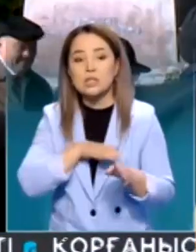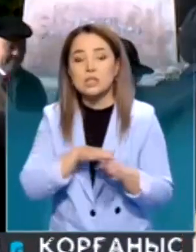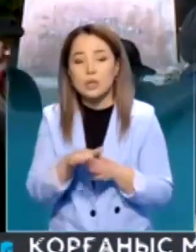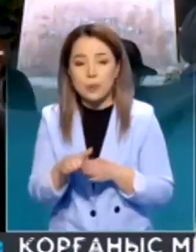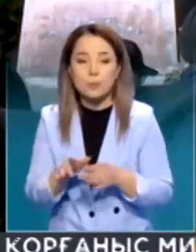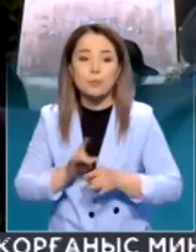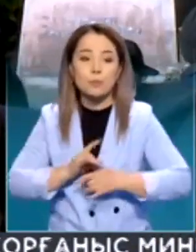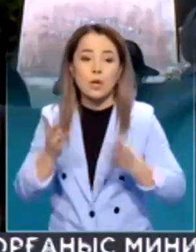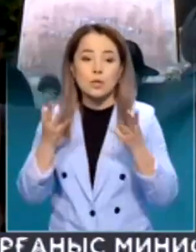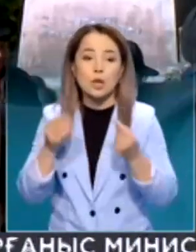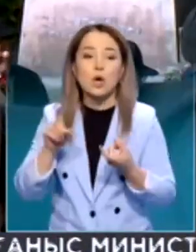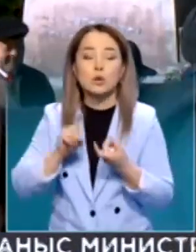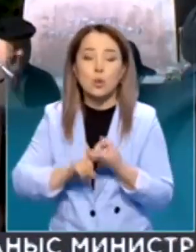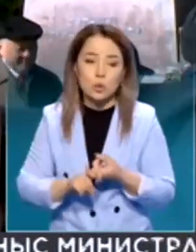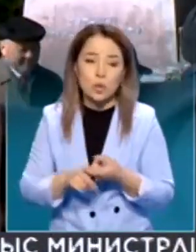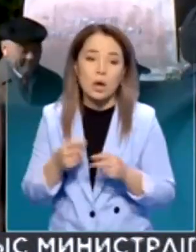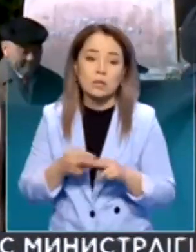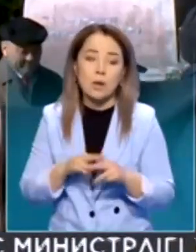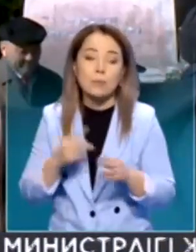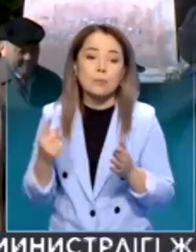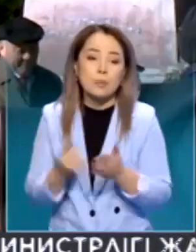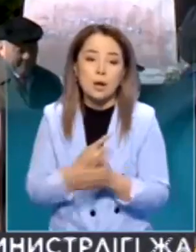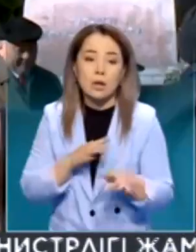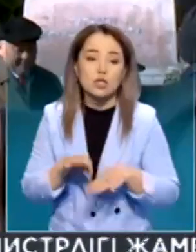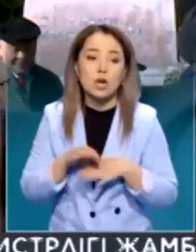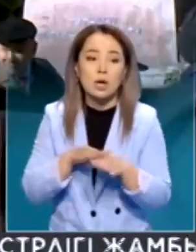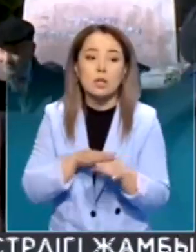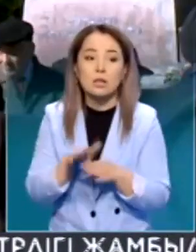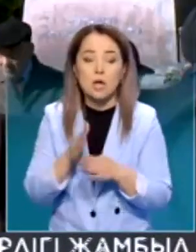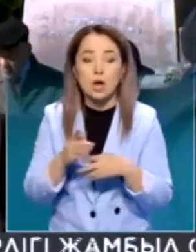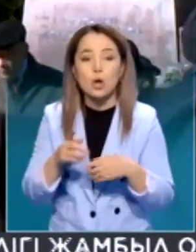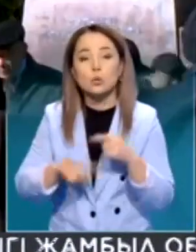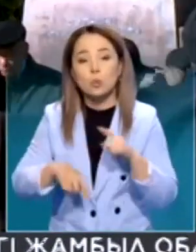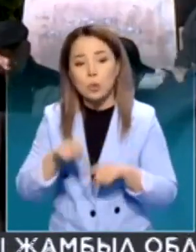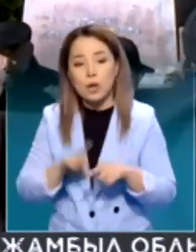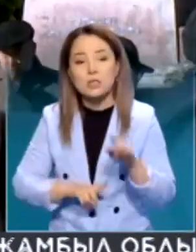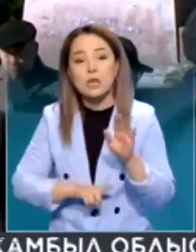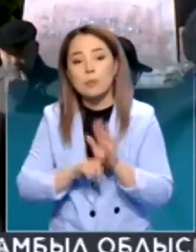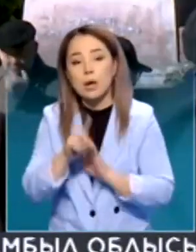жылдық мерейтойына осындай алғашқы шаралардың